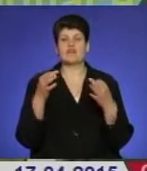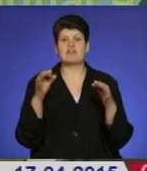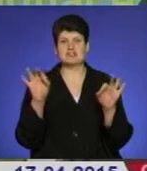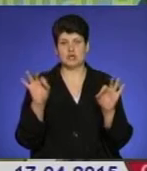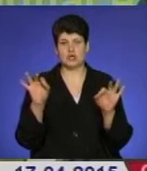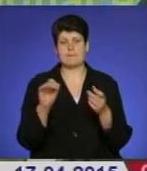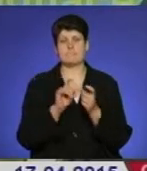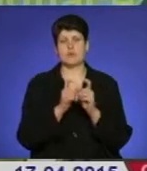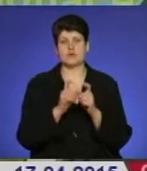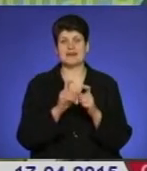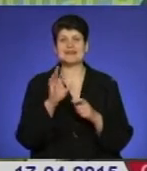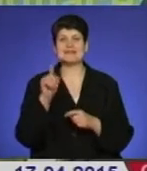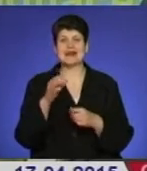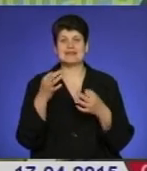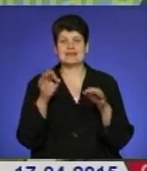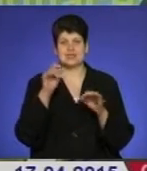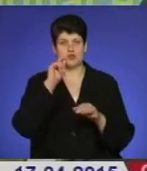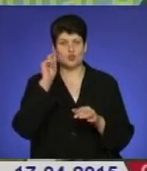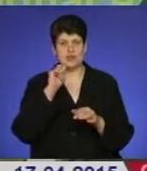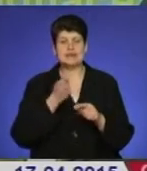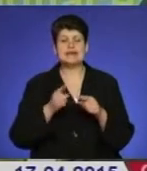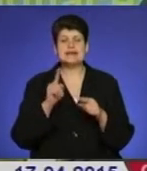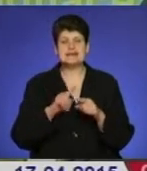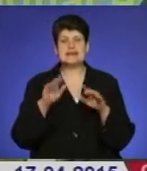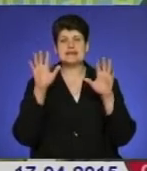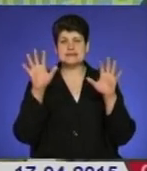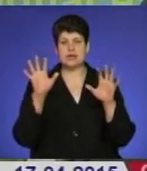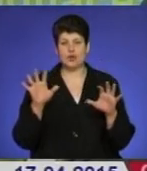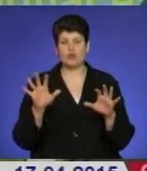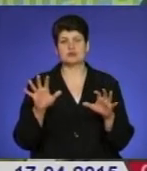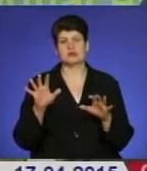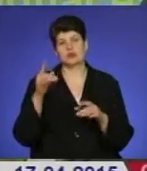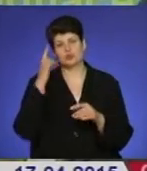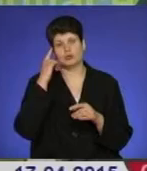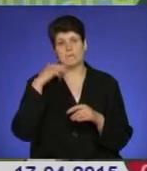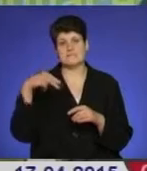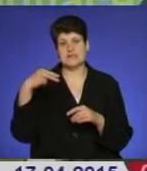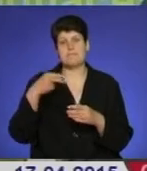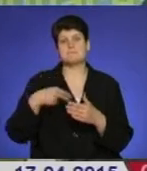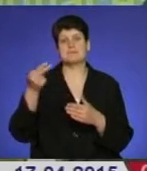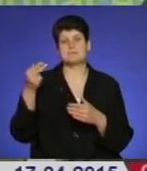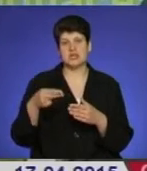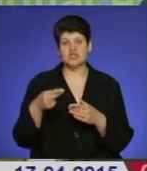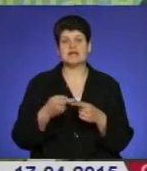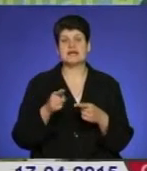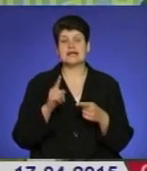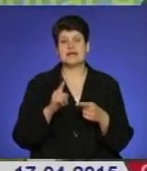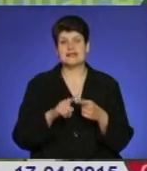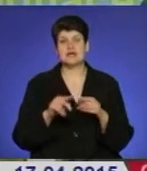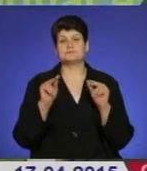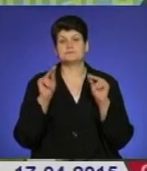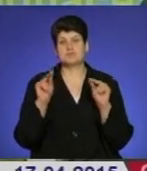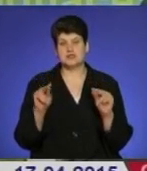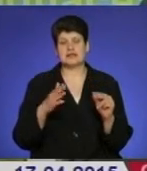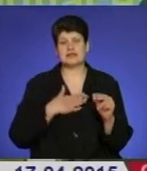за незалежність України. І цей закон, я надіюсь, президент в ближчий час підпише, і та справедливість, а для нашої області вона дуже важлива, тому